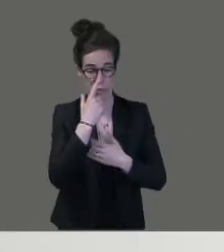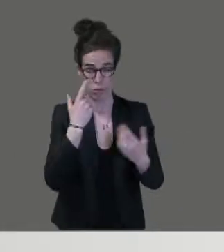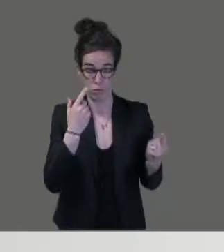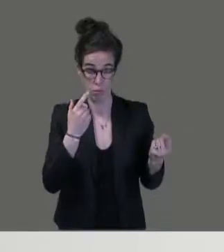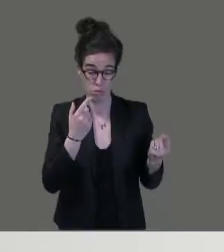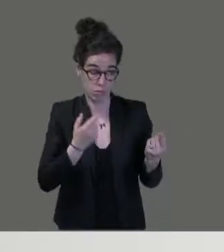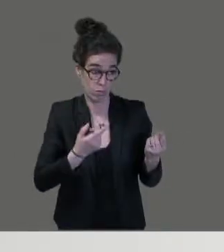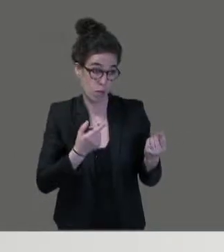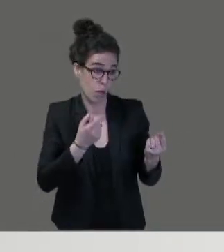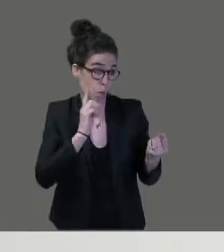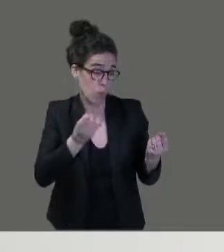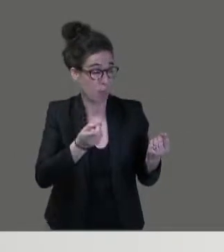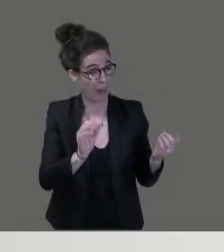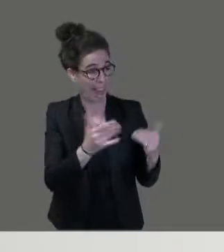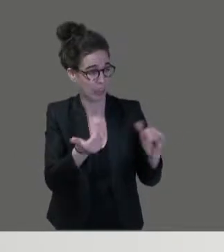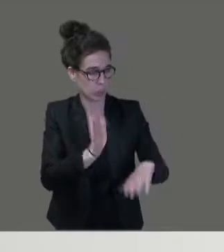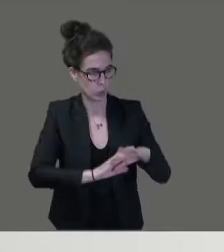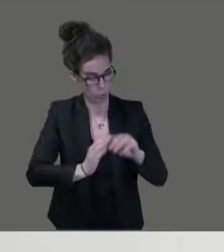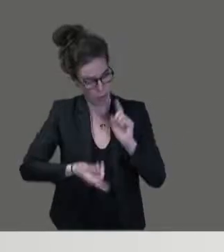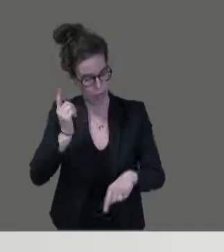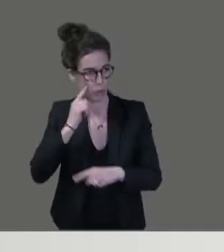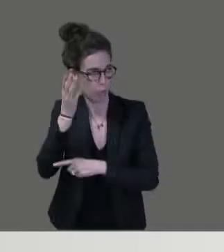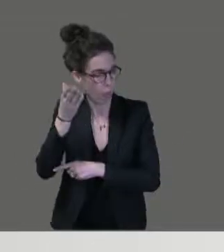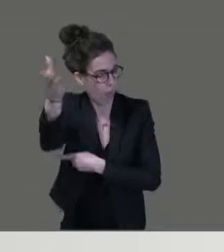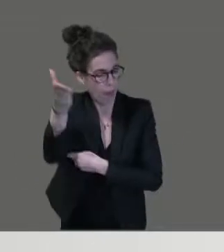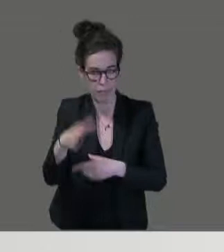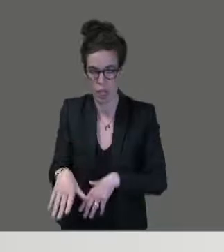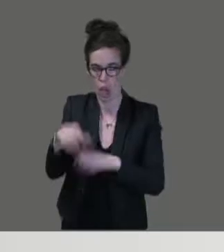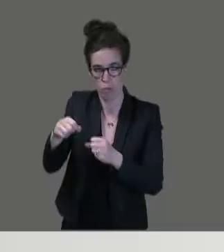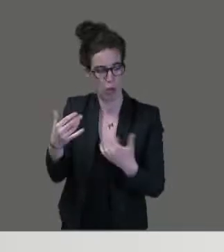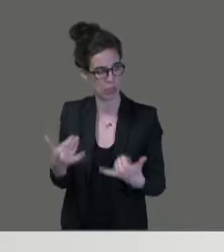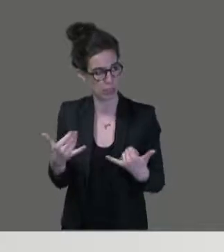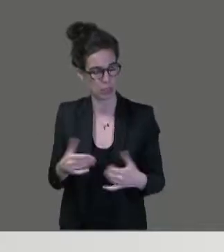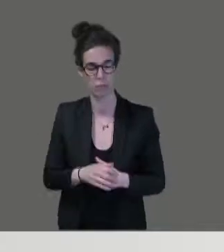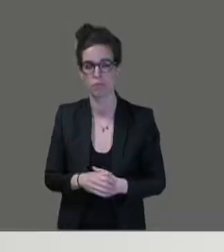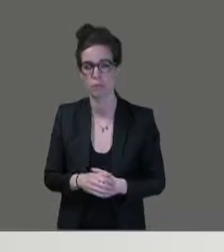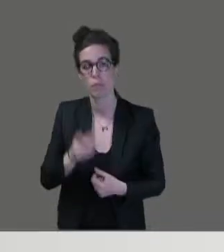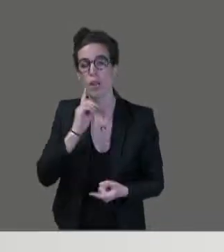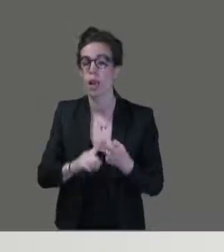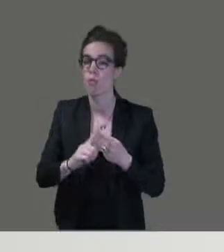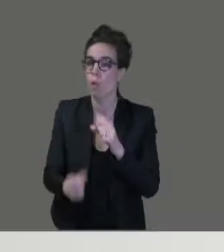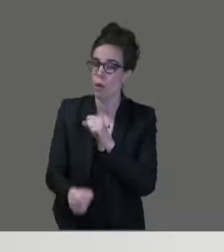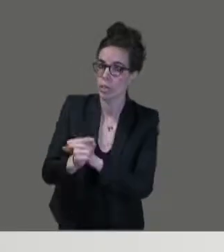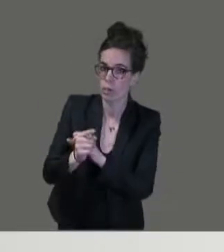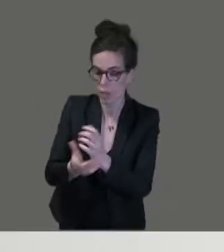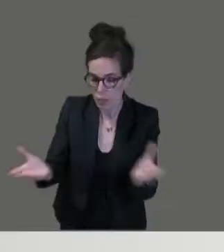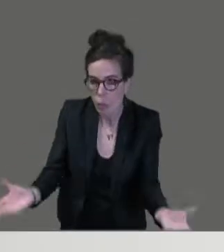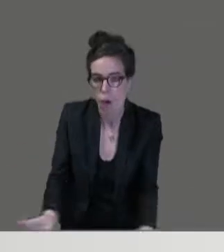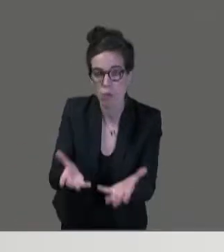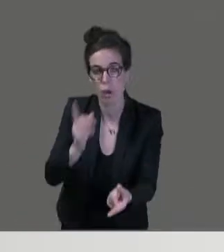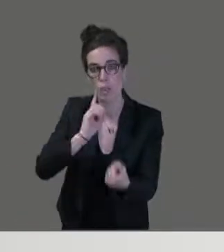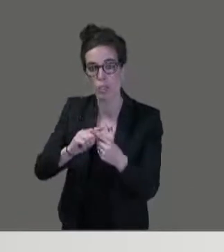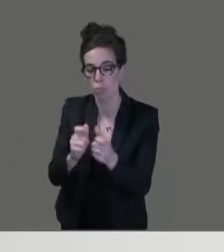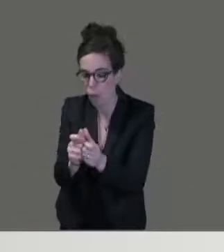l'avenir de nos entreprises et de nos emplois. Pour soutenir l'innovation, renforcer la compétitivité de nos filières